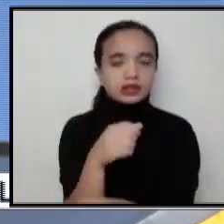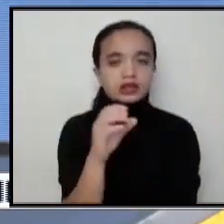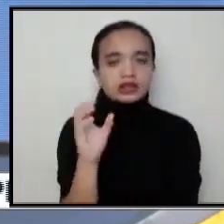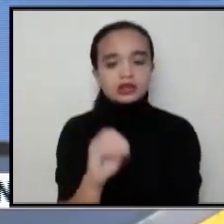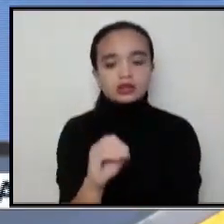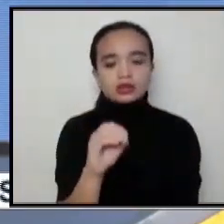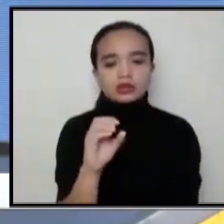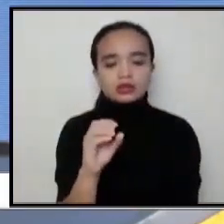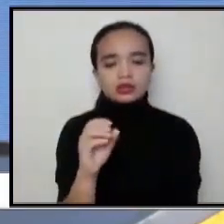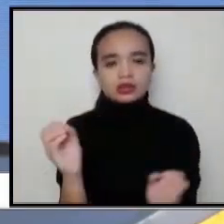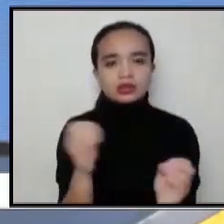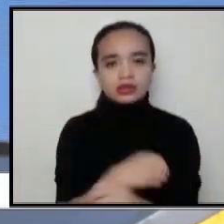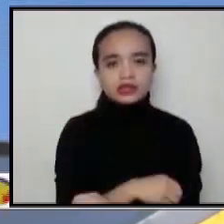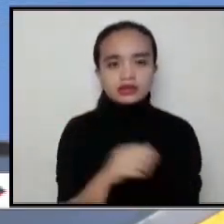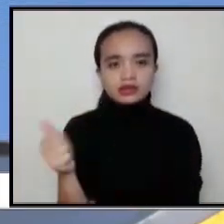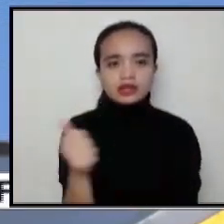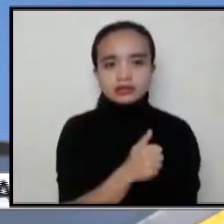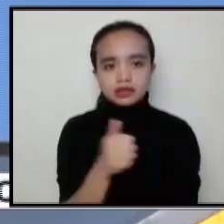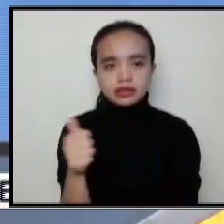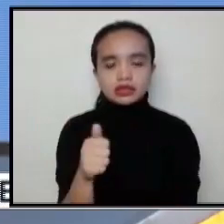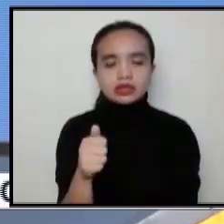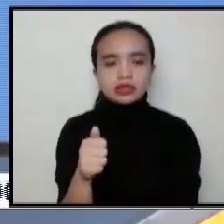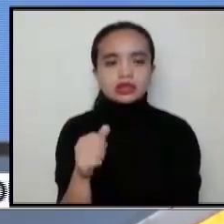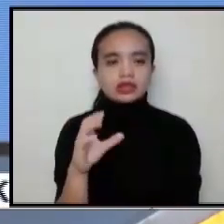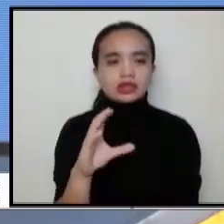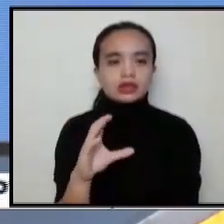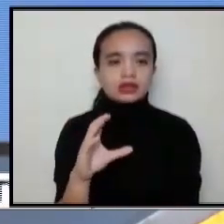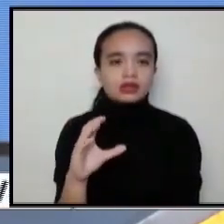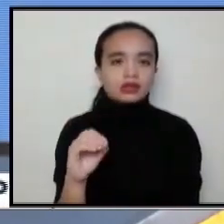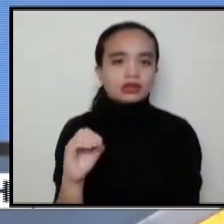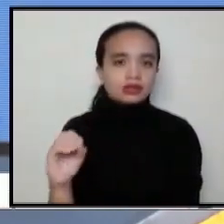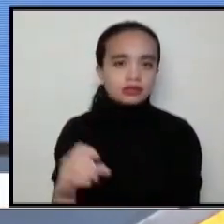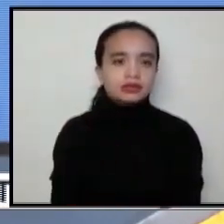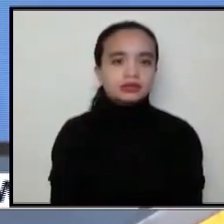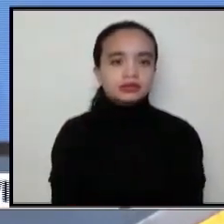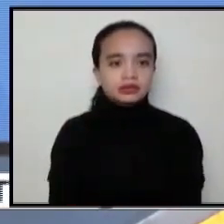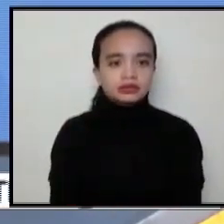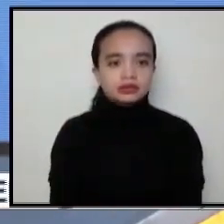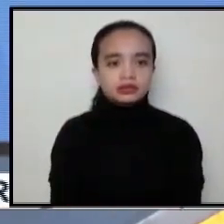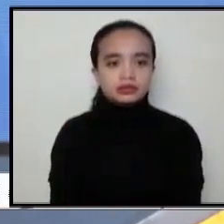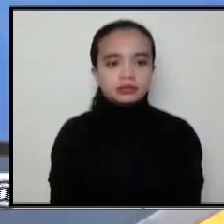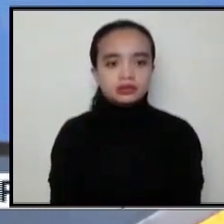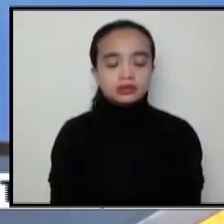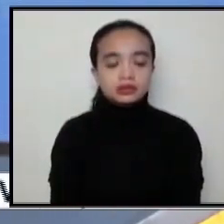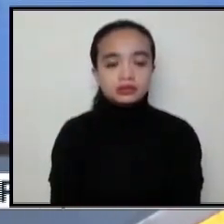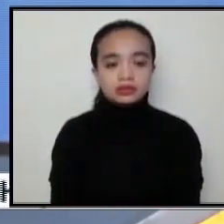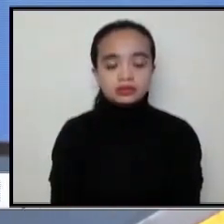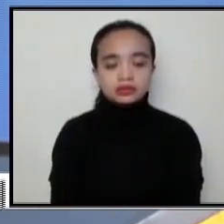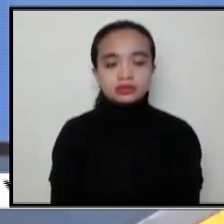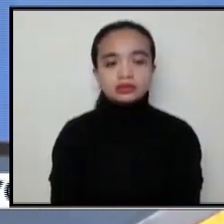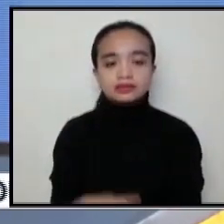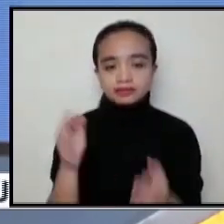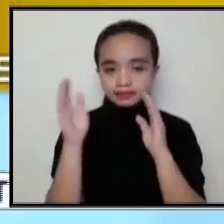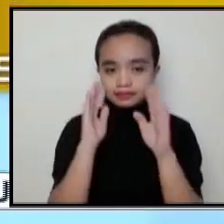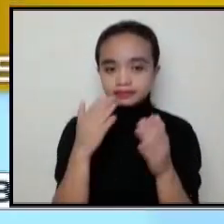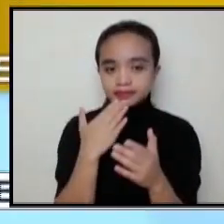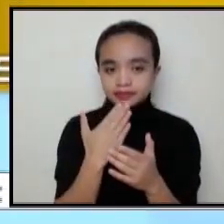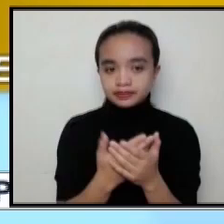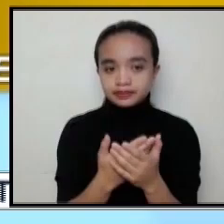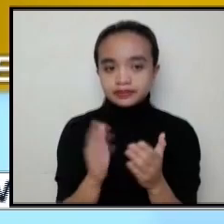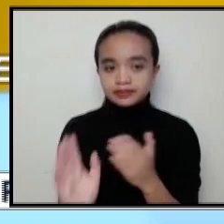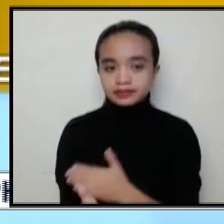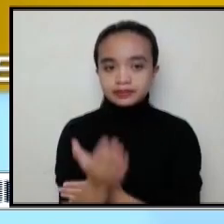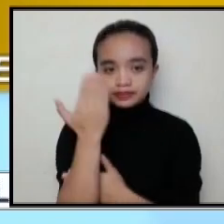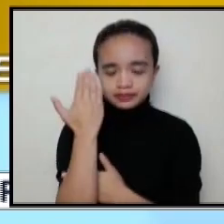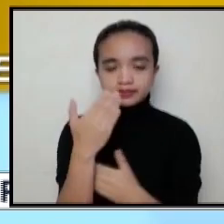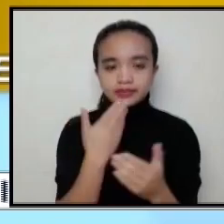Magandang umaga po sir, si Audrey Goriceta po ito, kasama si Dayan Kerer. Hi Audrey and Dayan, good morning. Good morning sa